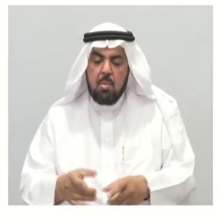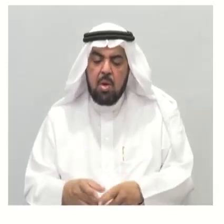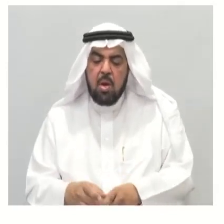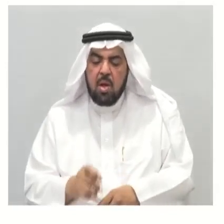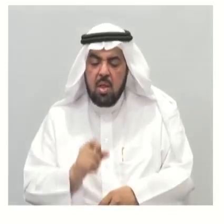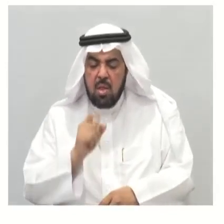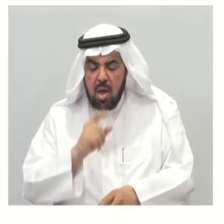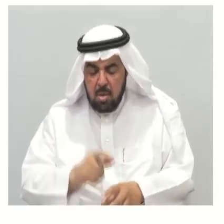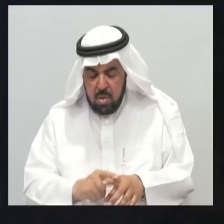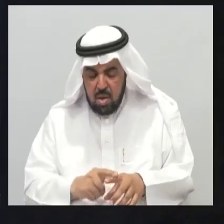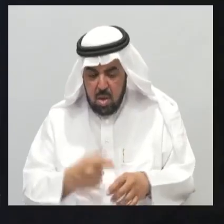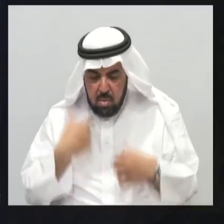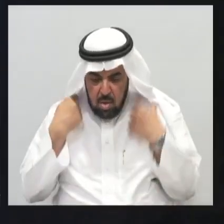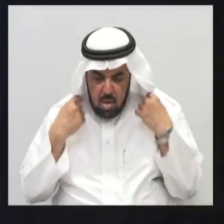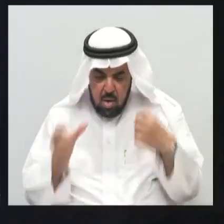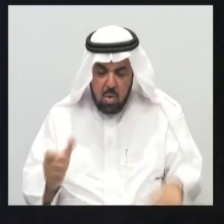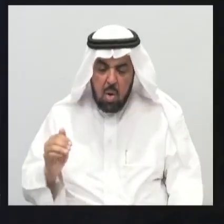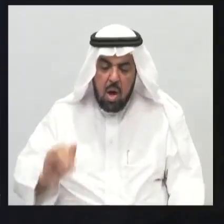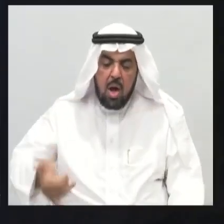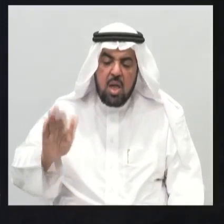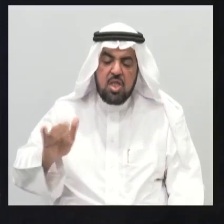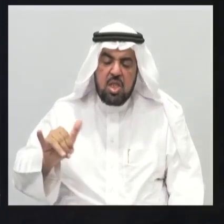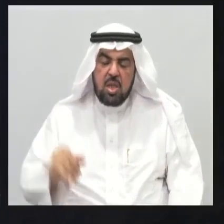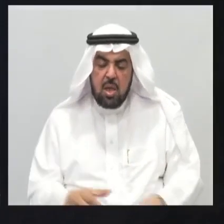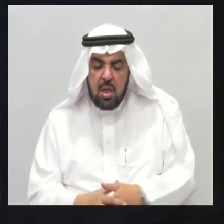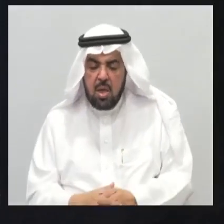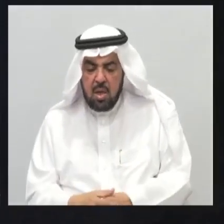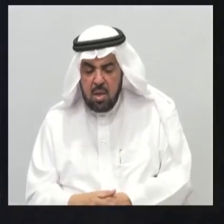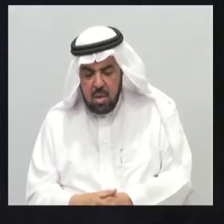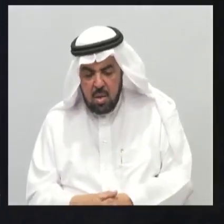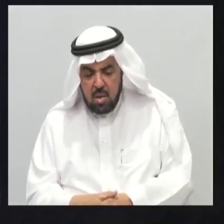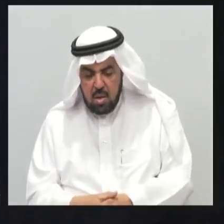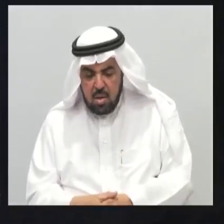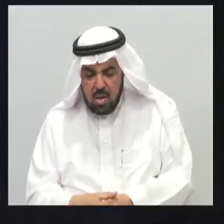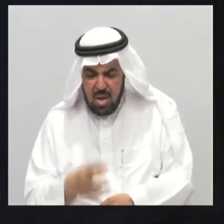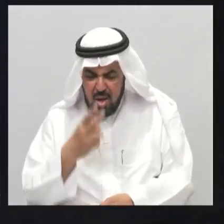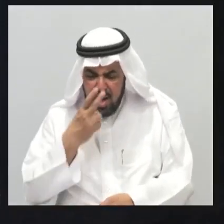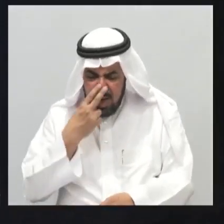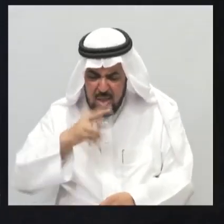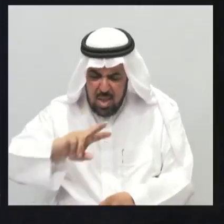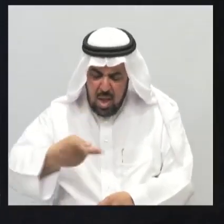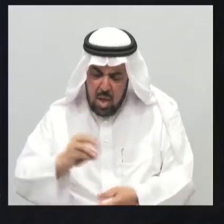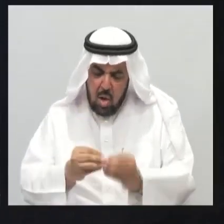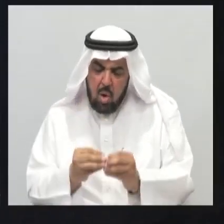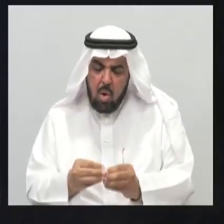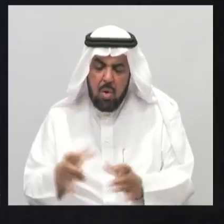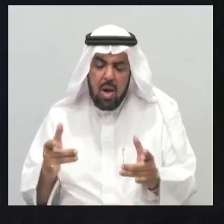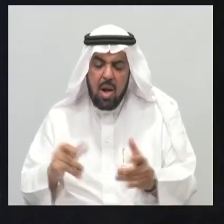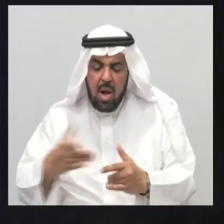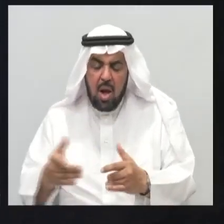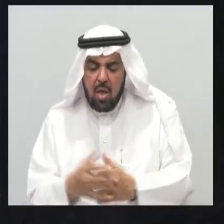نحاسي. طبعا كلاهما من النحاس أساسا، ولكن لماذا تغير لون النحاس إلى اللون